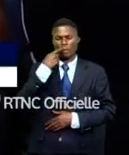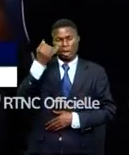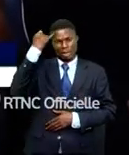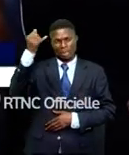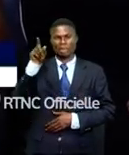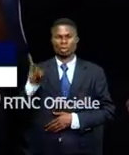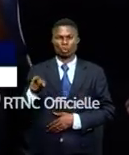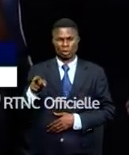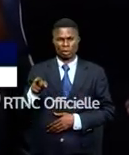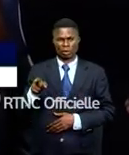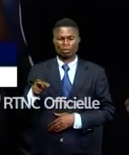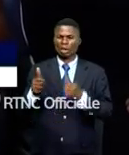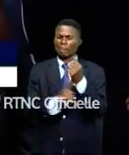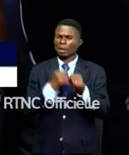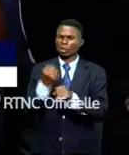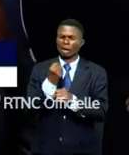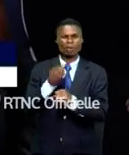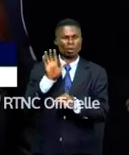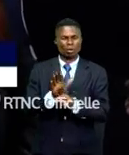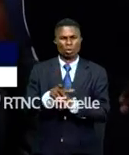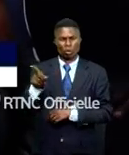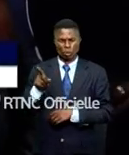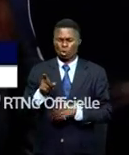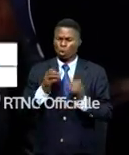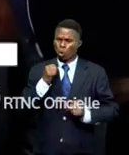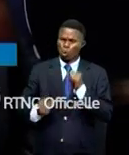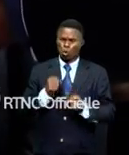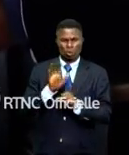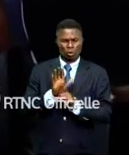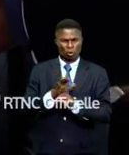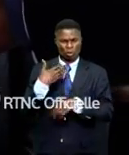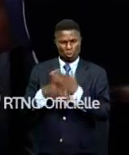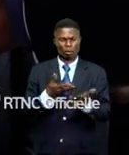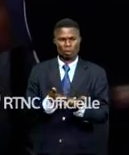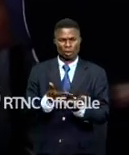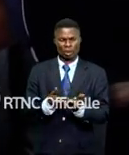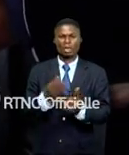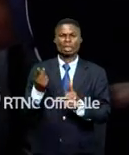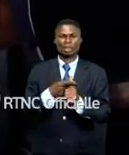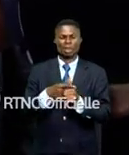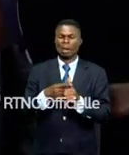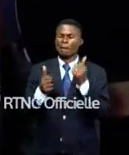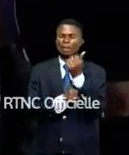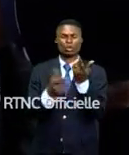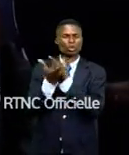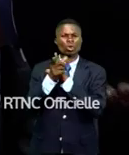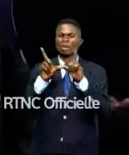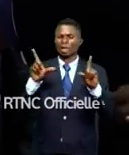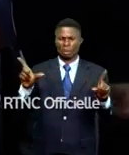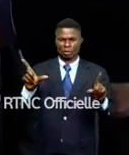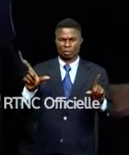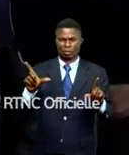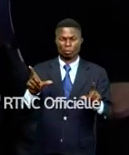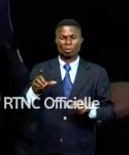vue. Un homme travailleur, assidu à ce qu'il faisait. Et surtout un homme libre. C'est une